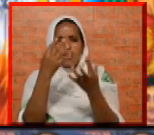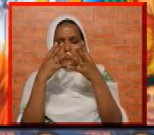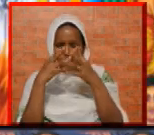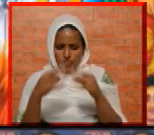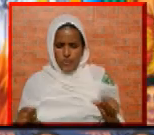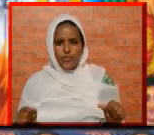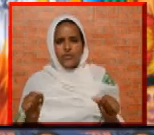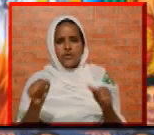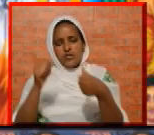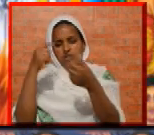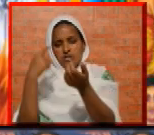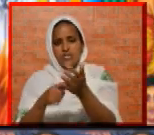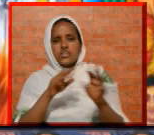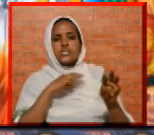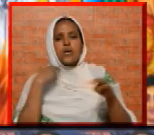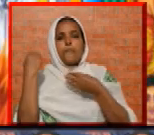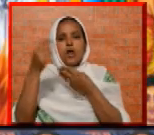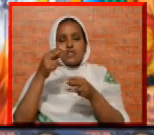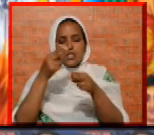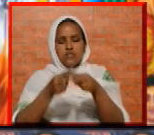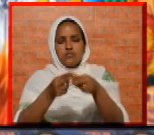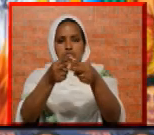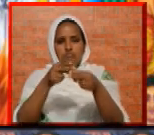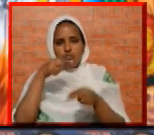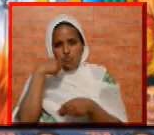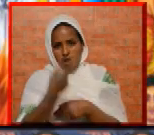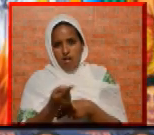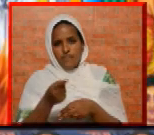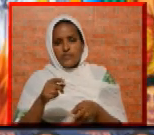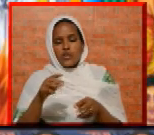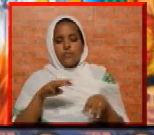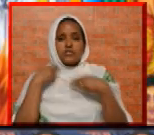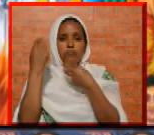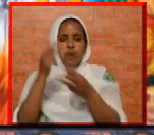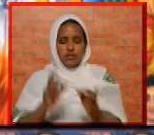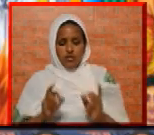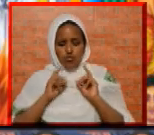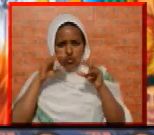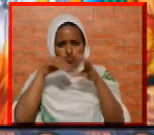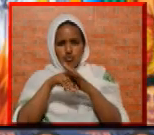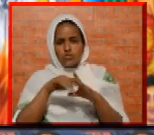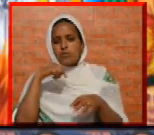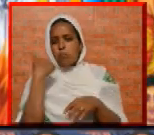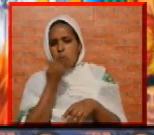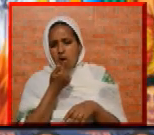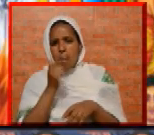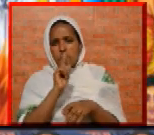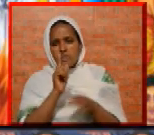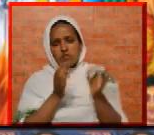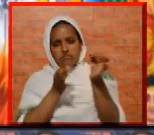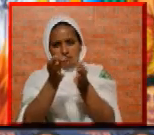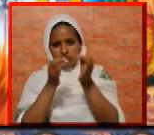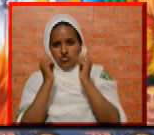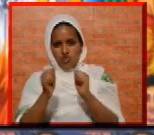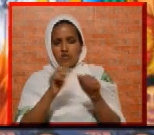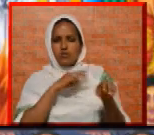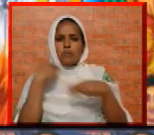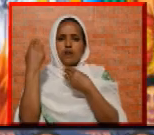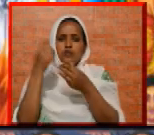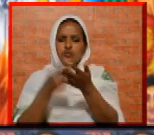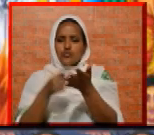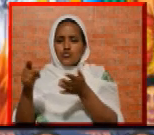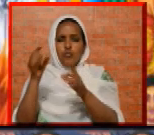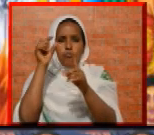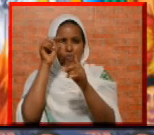እሳት በርዶላቸዋል እነዚህ ሰማይታት ይባላሉ እግዚአብሔር በሰማይታት ህይወት ውስጥ ማንነቱን ይገልጣል ሰማይታት